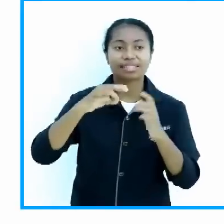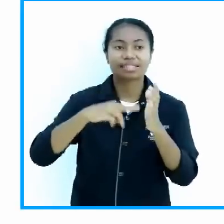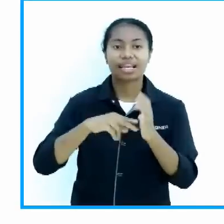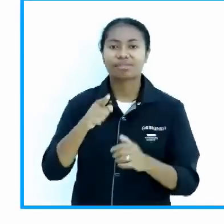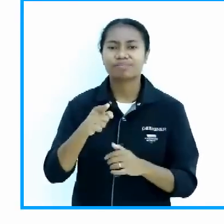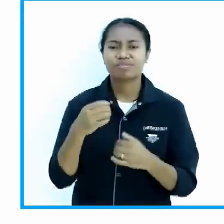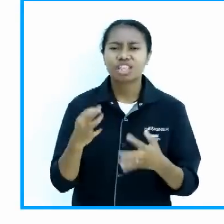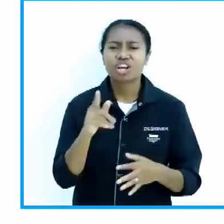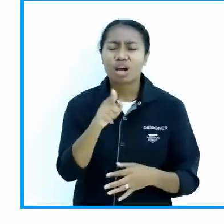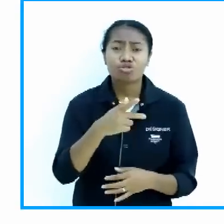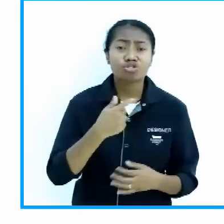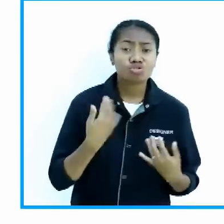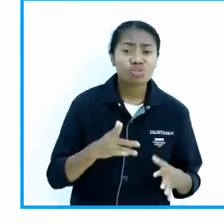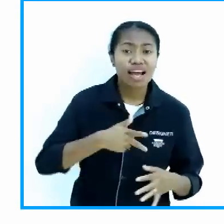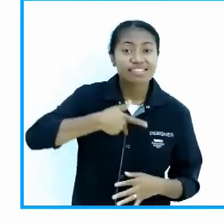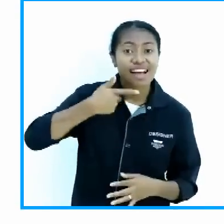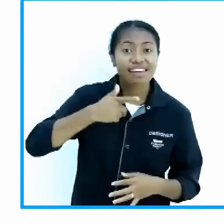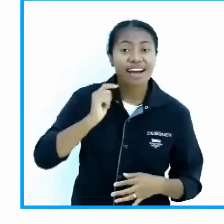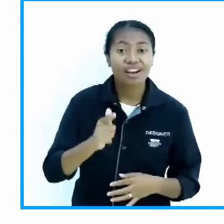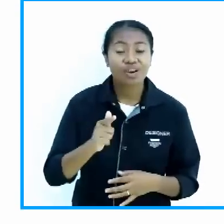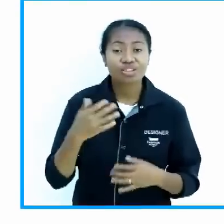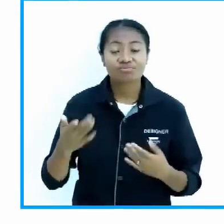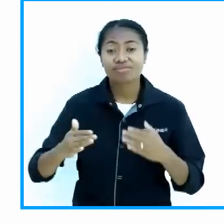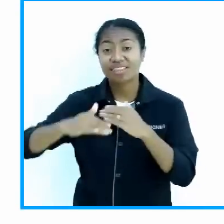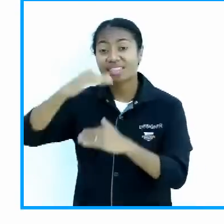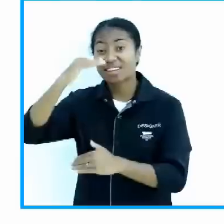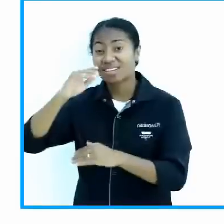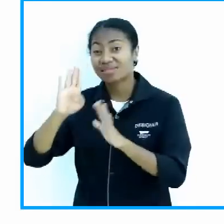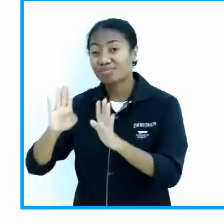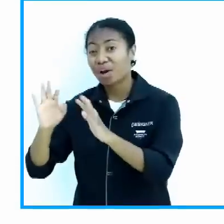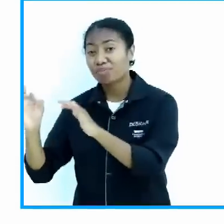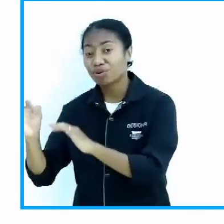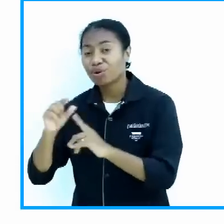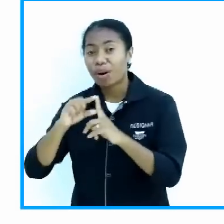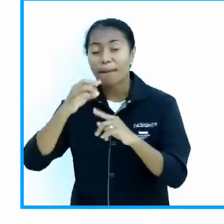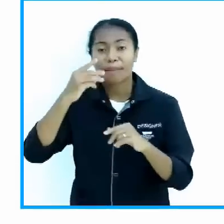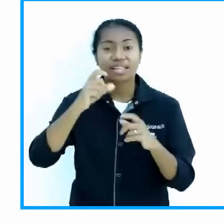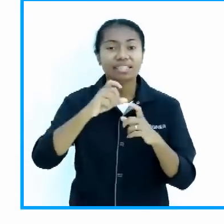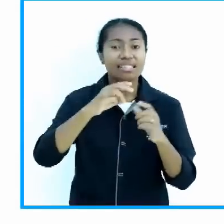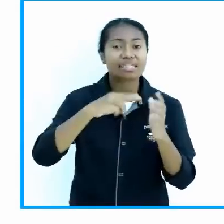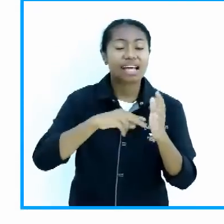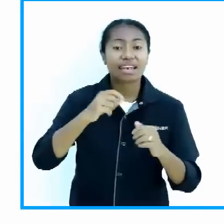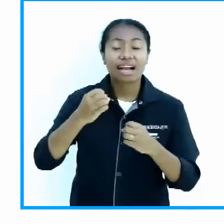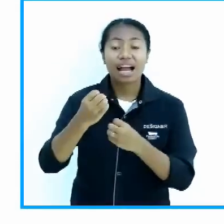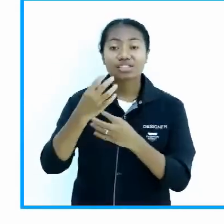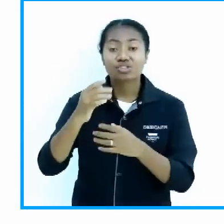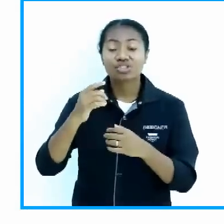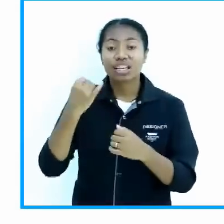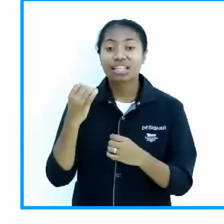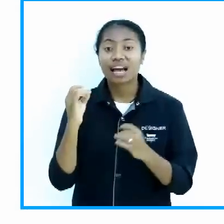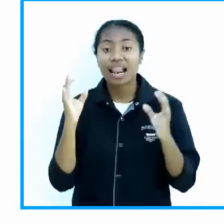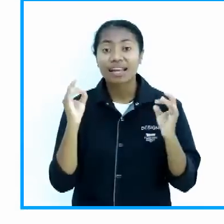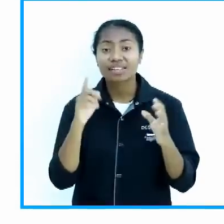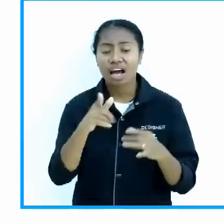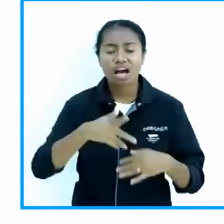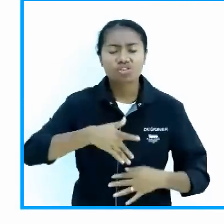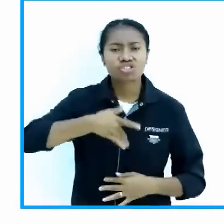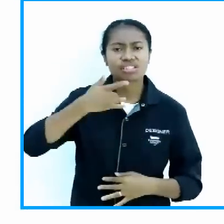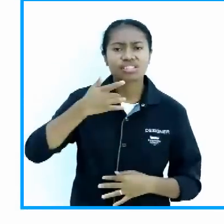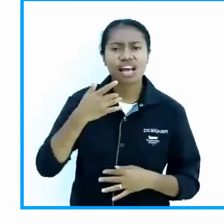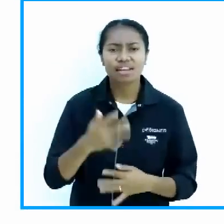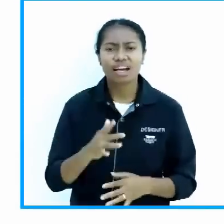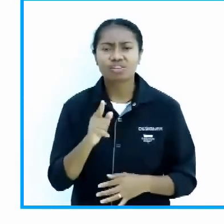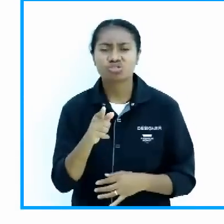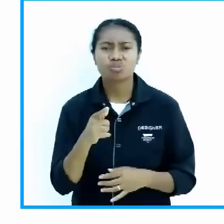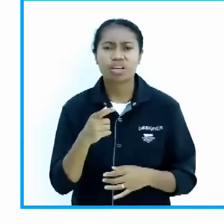kalau kamu sudah sadar bahwa efektivitas ini tidak setinggi 90% misalnya seperti yang lain, harusnya kamu sadar bahwa kamu harus mendukung supaya cakupan